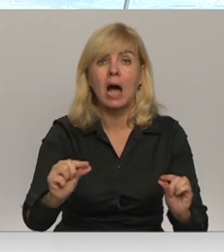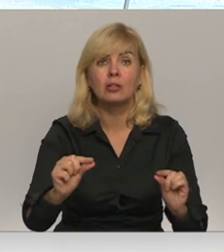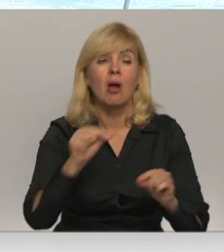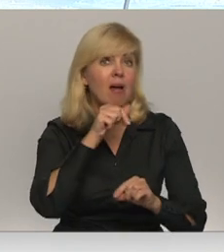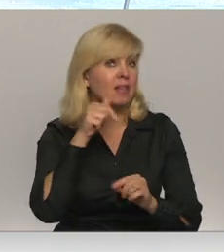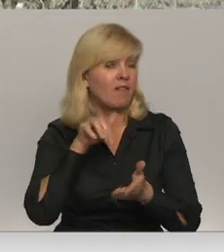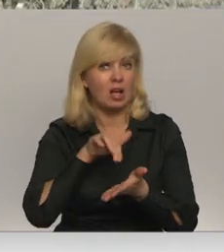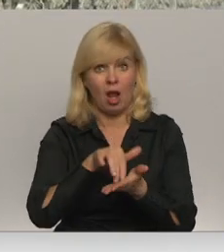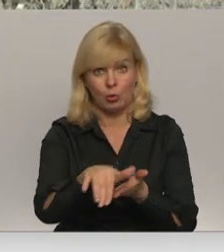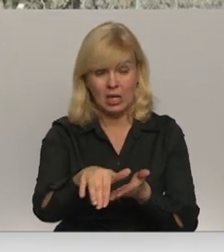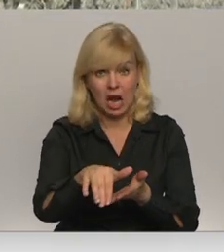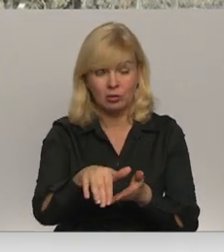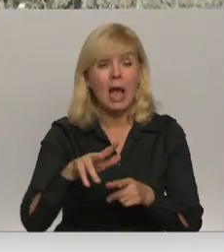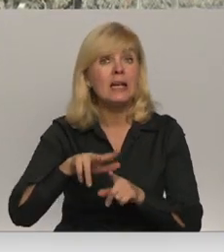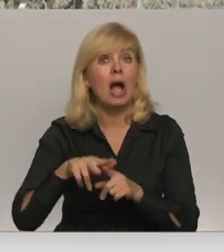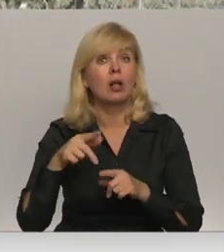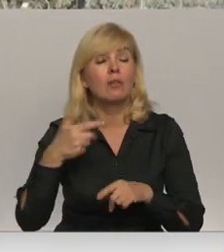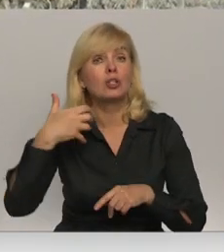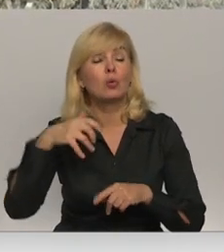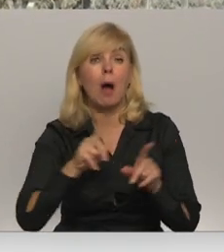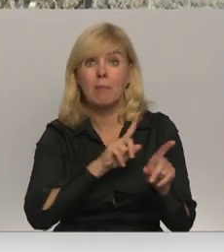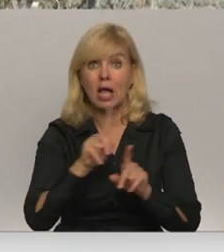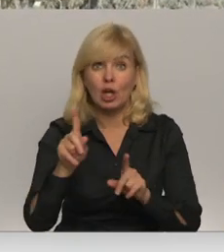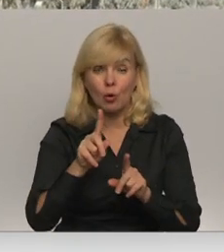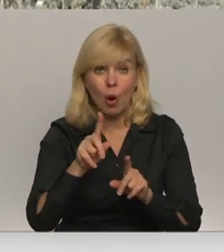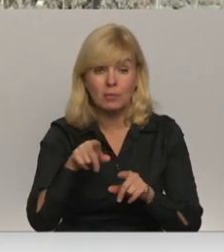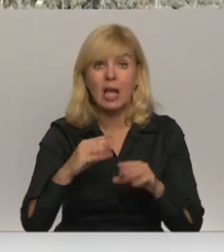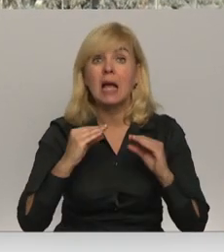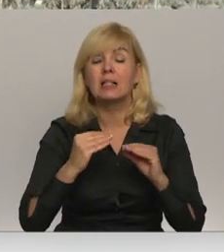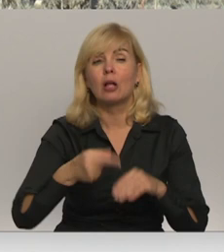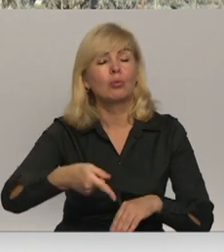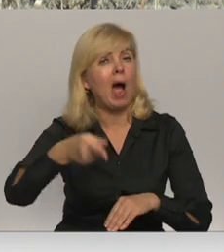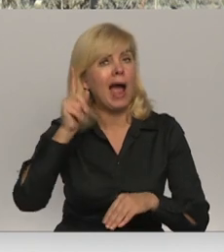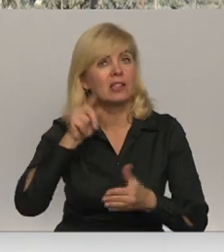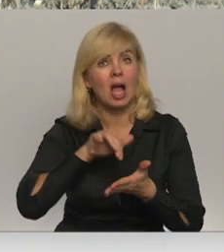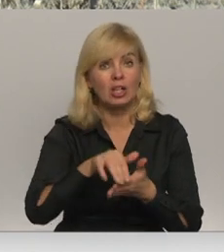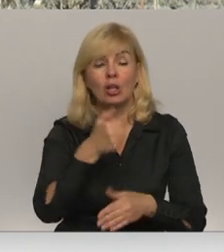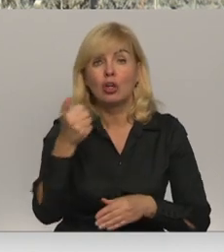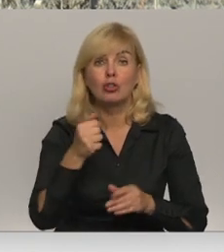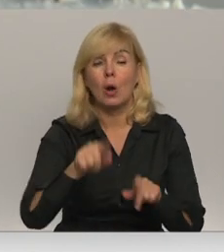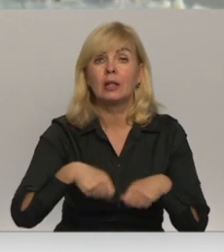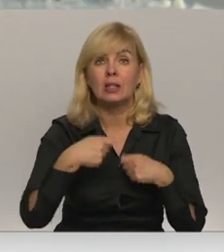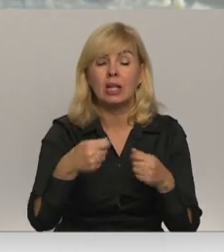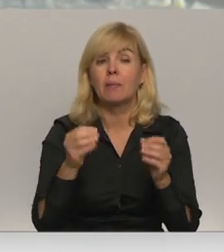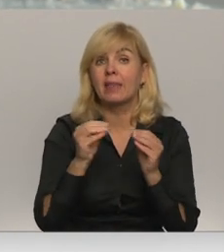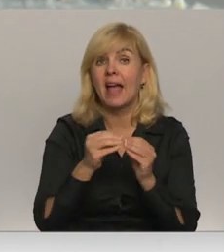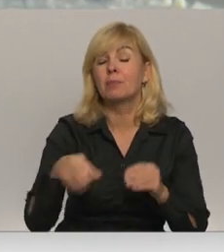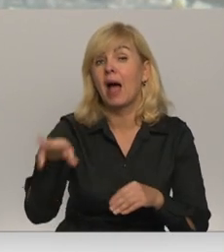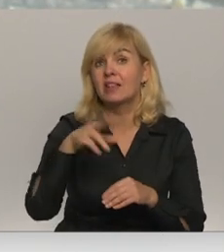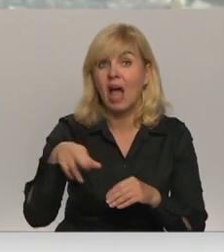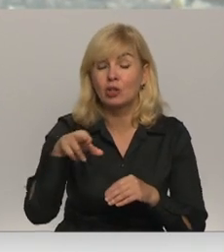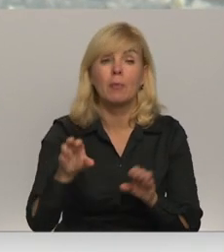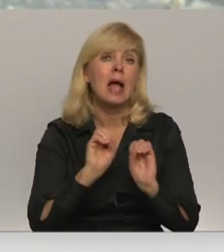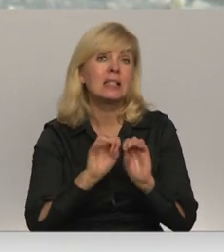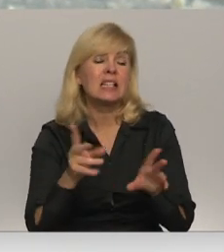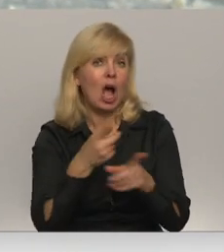pat nevarētu uzkāpt. Jelgavas domas rīkojums par to, ka uz ledus atrasties aizliegts, šogad izdodas 10. decembrī. Par to vēsta